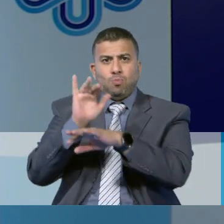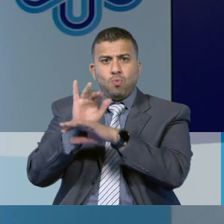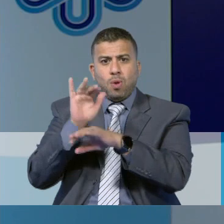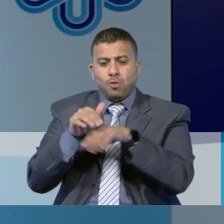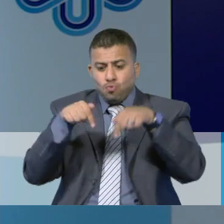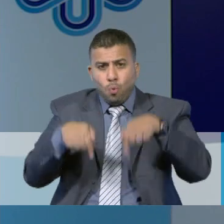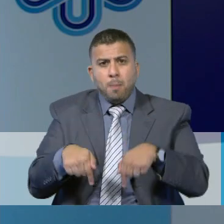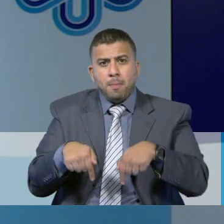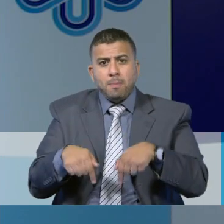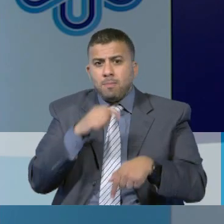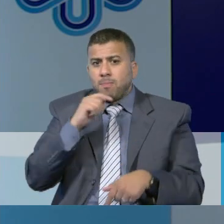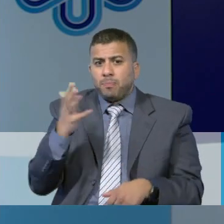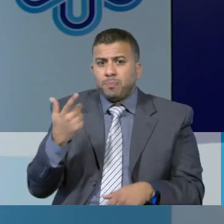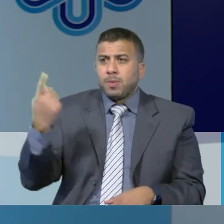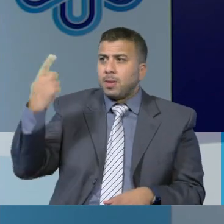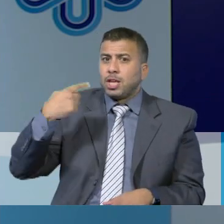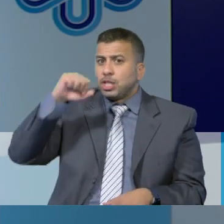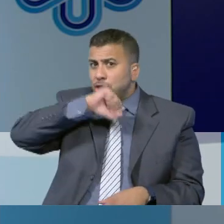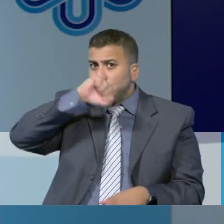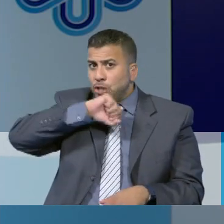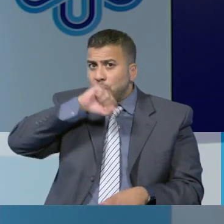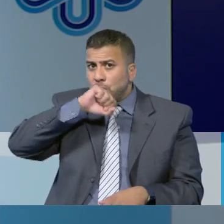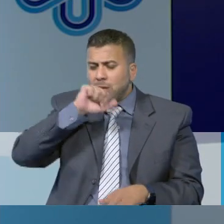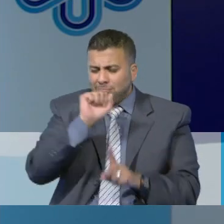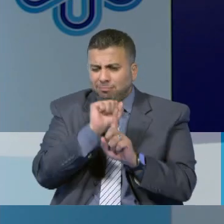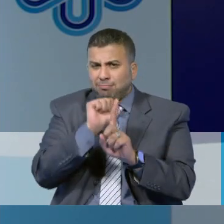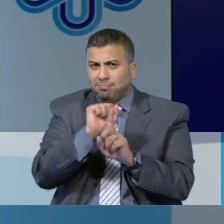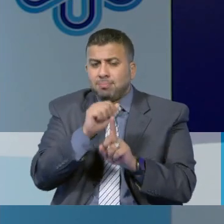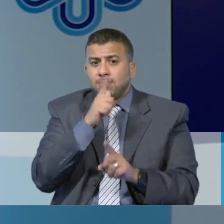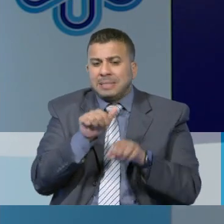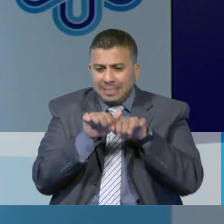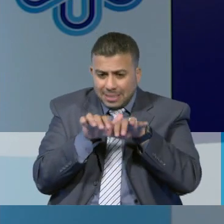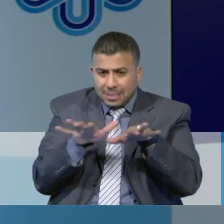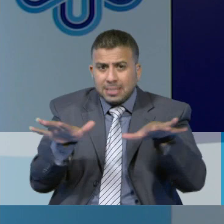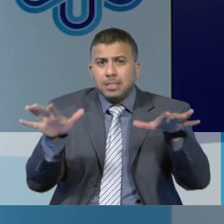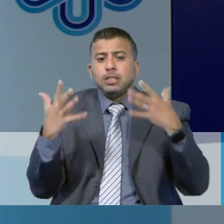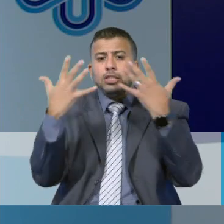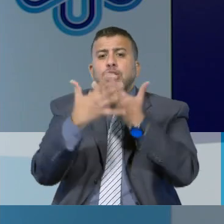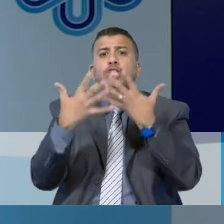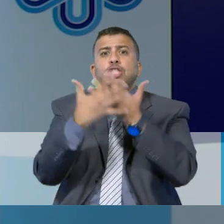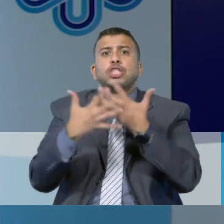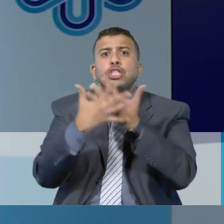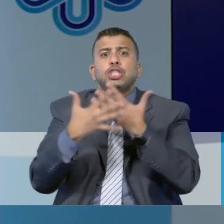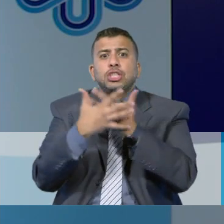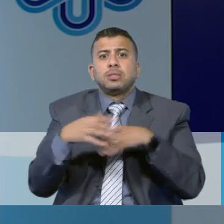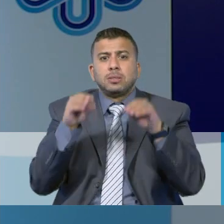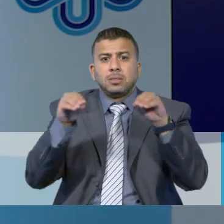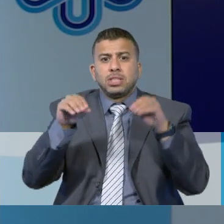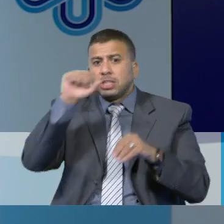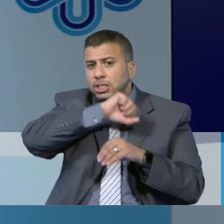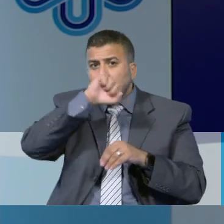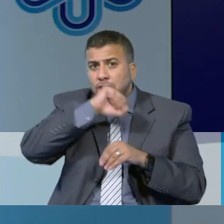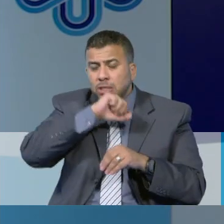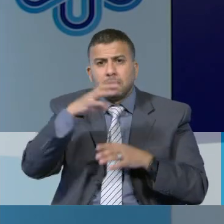يعكس توجهات إمارة الشارقة في هذا المجال، وأيضا يروج للشركات الموجودة في إمارة الشارقة. نحن اليوم في الشارقة